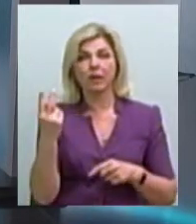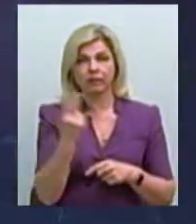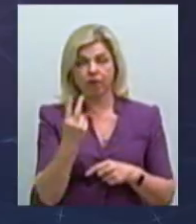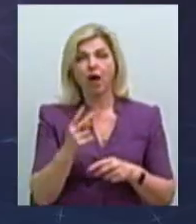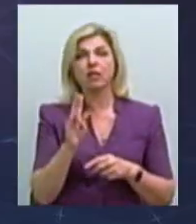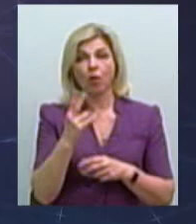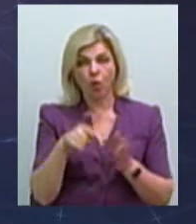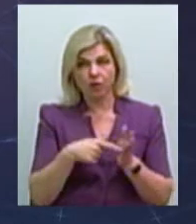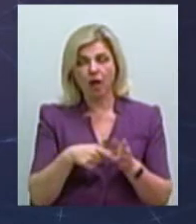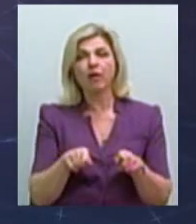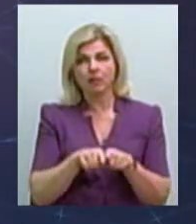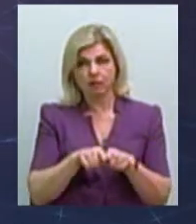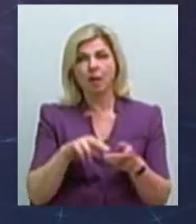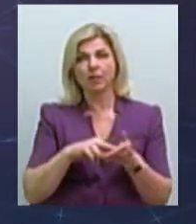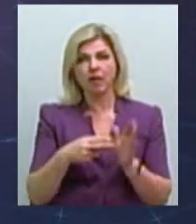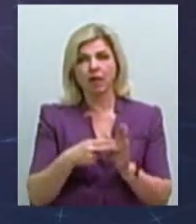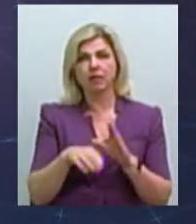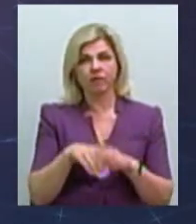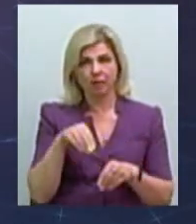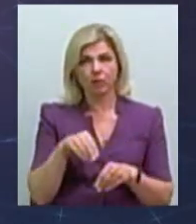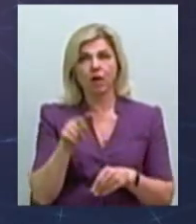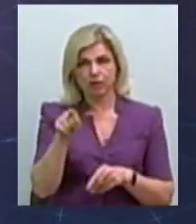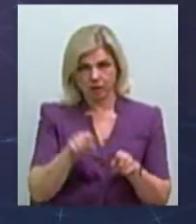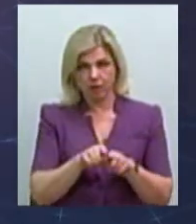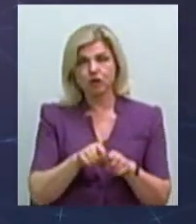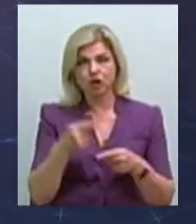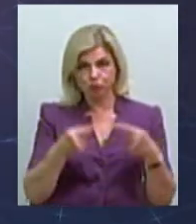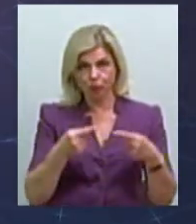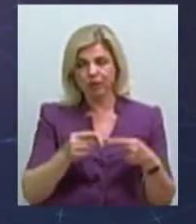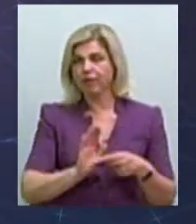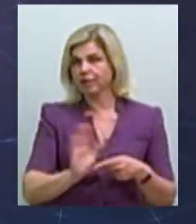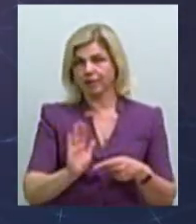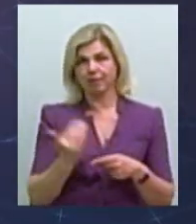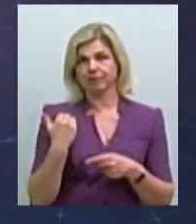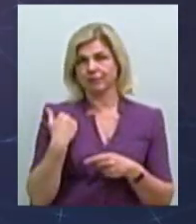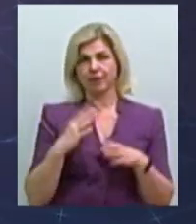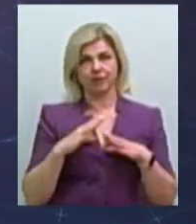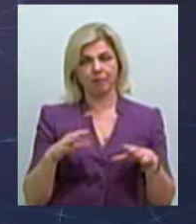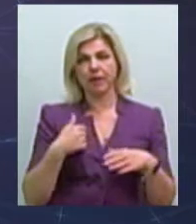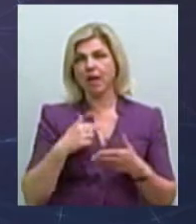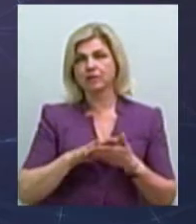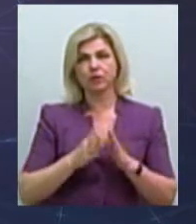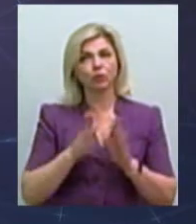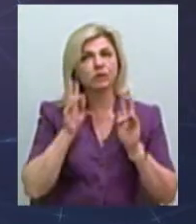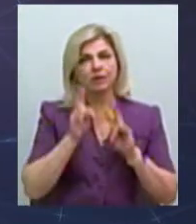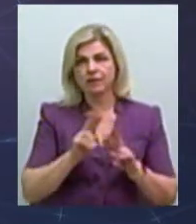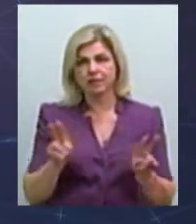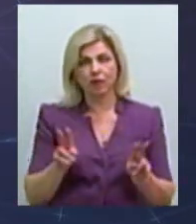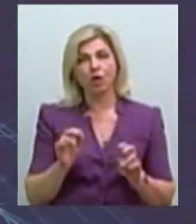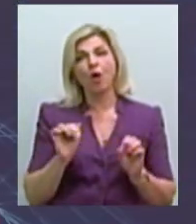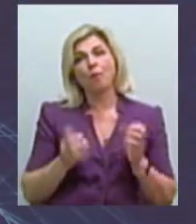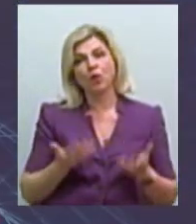плануються вибори. Ви теж ведете трудовий спір? Ні, вони до нас не зверталися, я не знаю ситуацію. Тобто там, можливо,